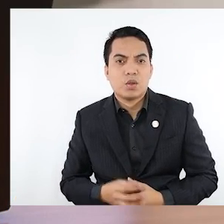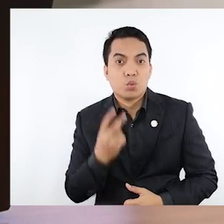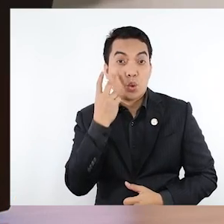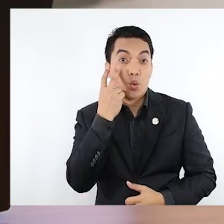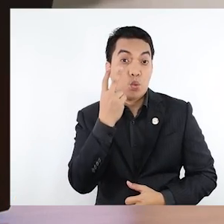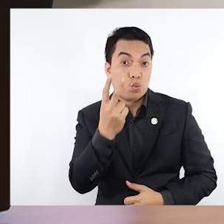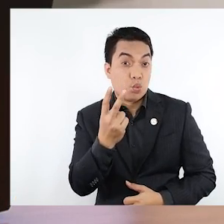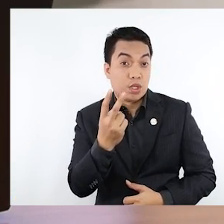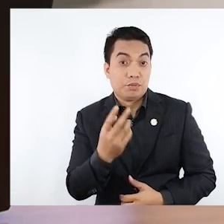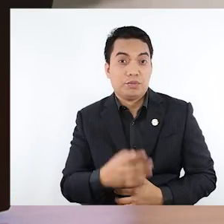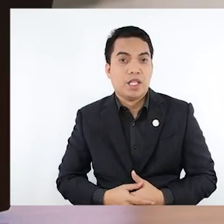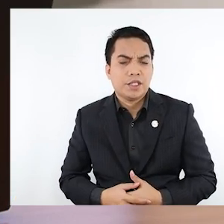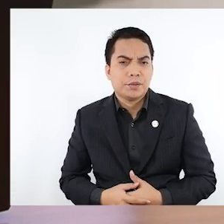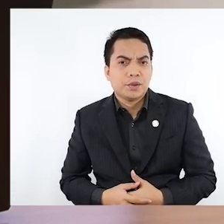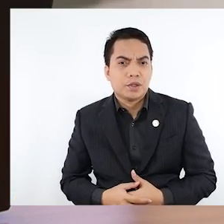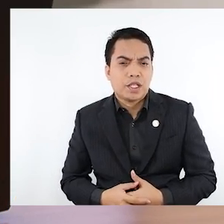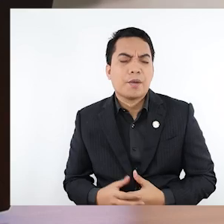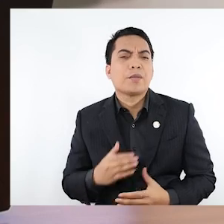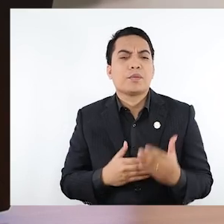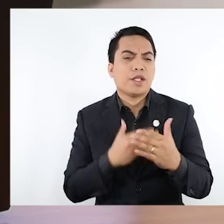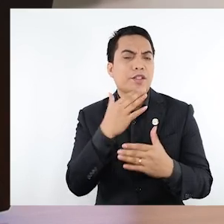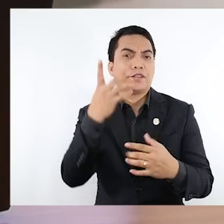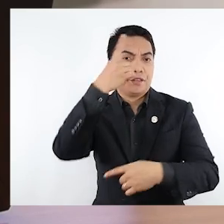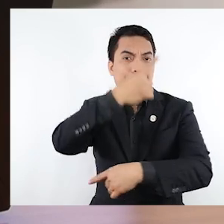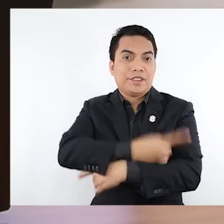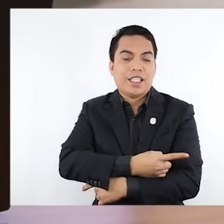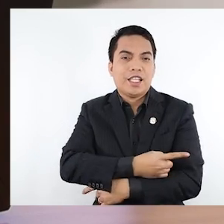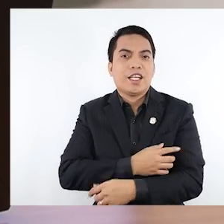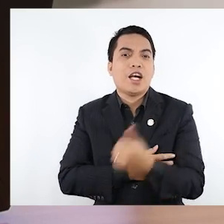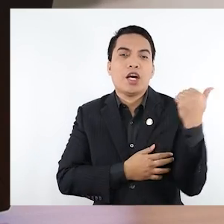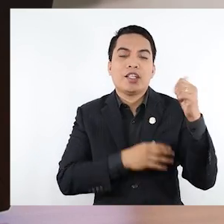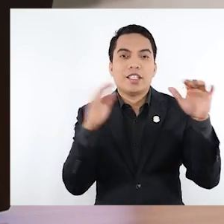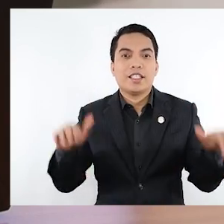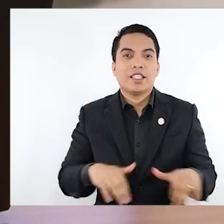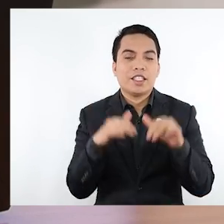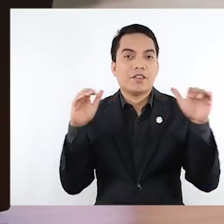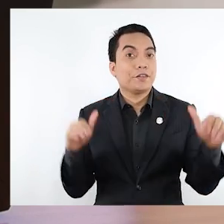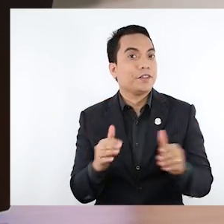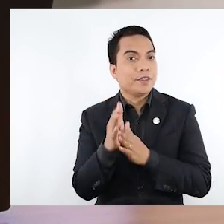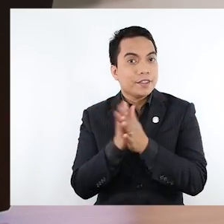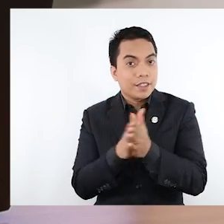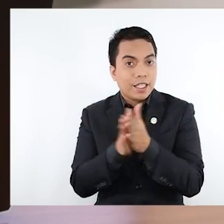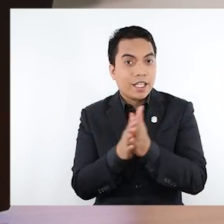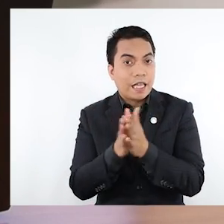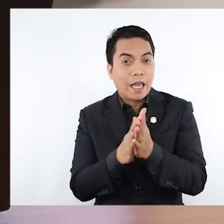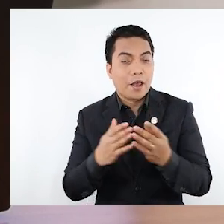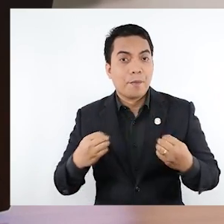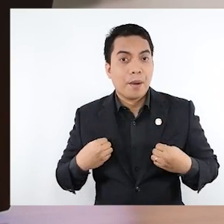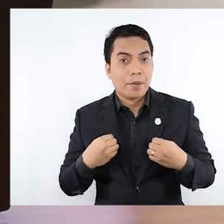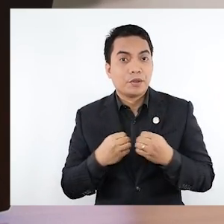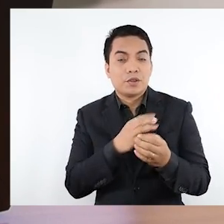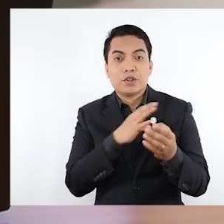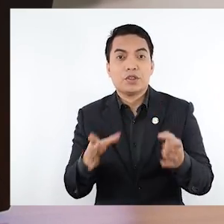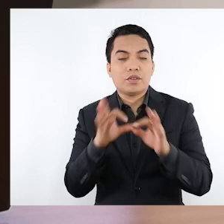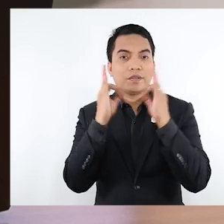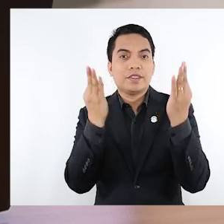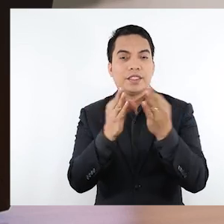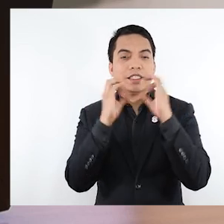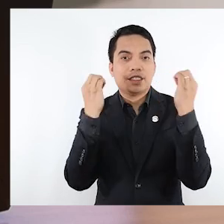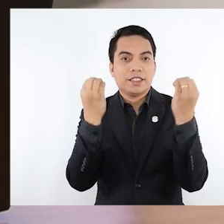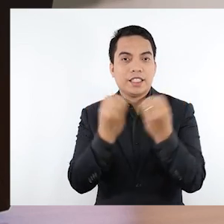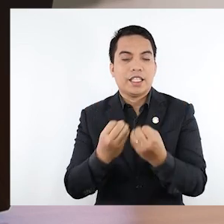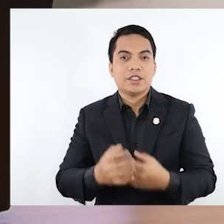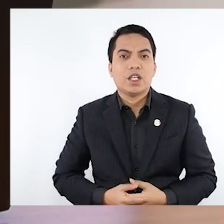Saksihan pa po natin sa mga susunod na araw ang iba pang mga aktibidad pang kasiglahan ng mga kapisanang